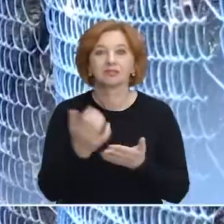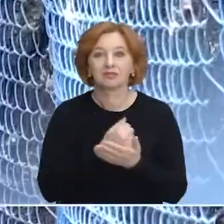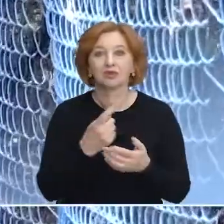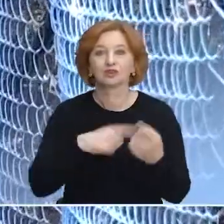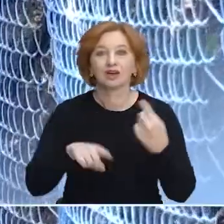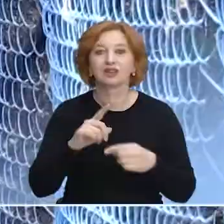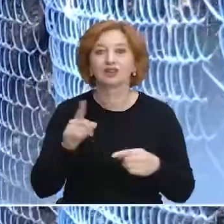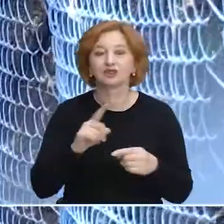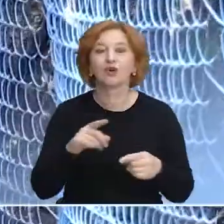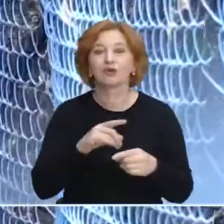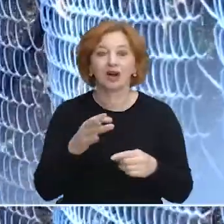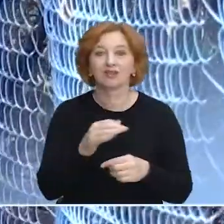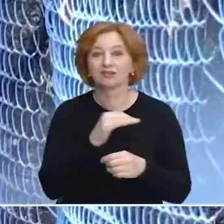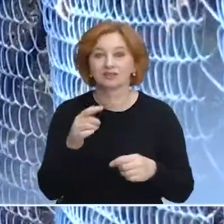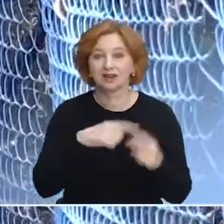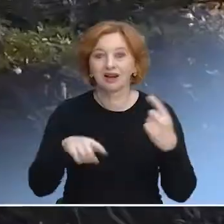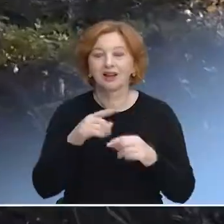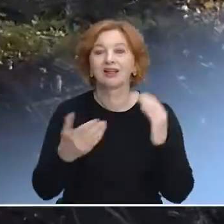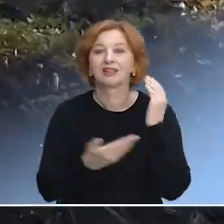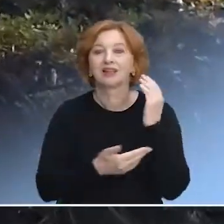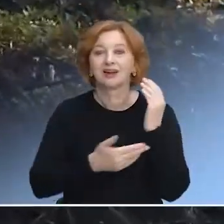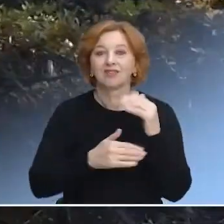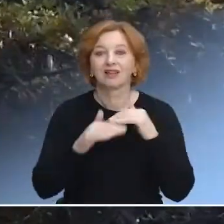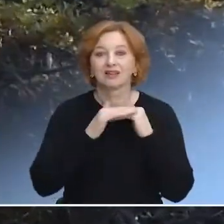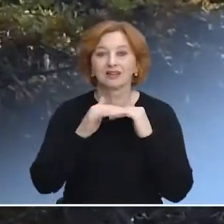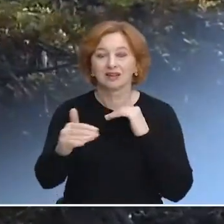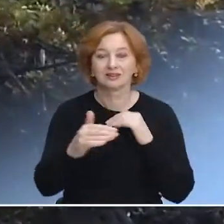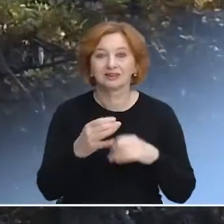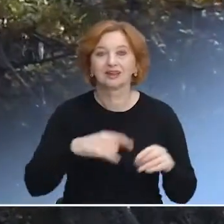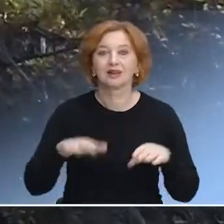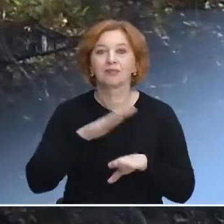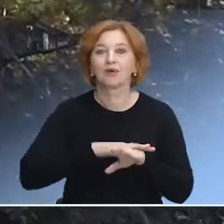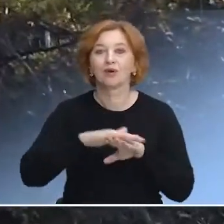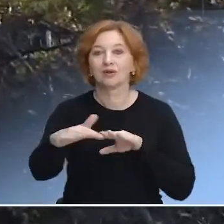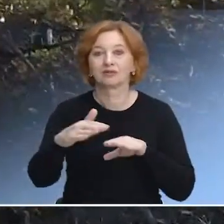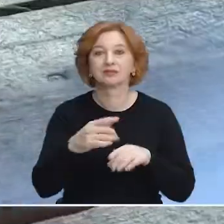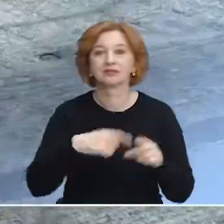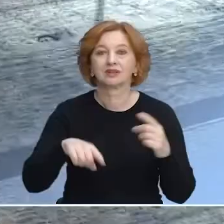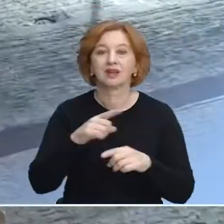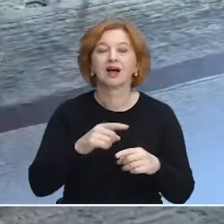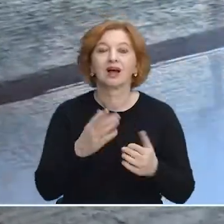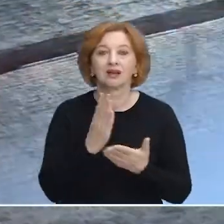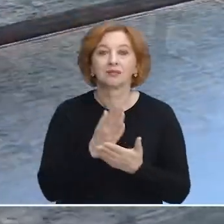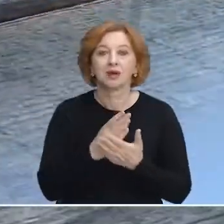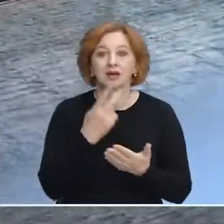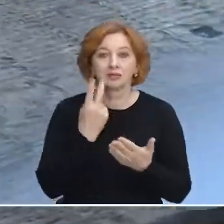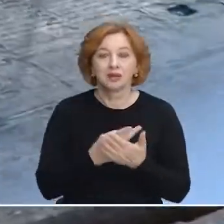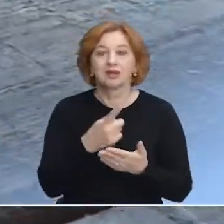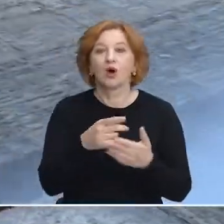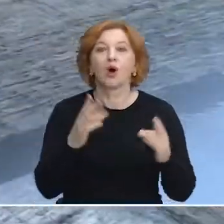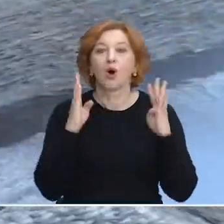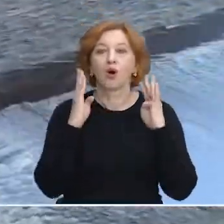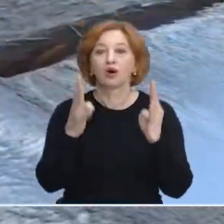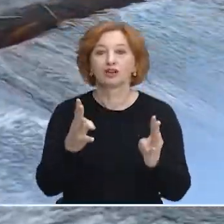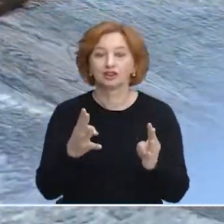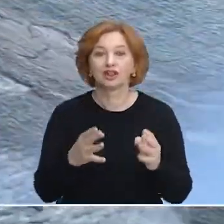по нему проходит в обе стороны много людей, а в обеих поселках проживает около 10 тысяч человек. За годы с момента возведения мост